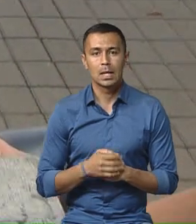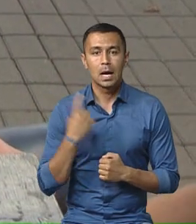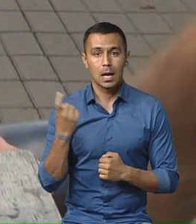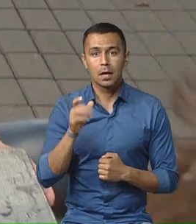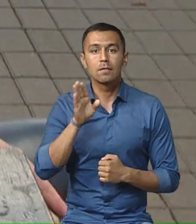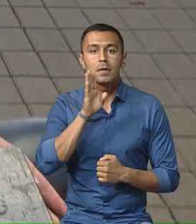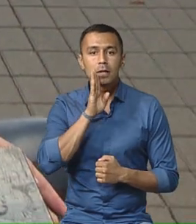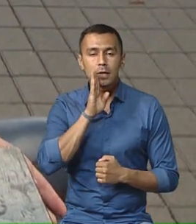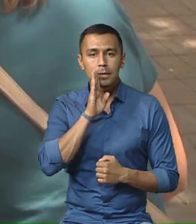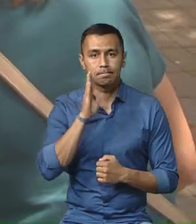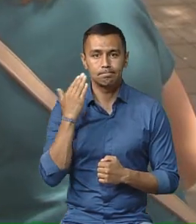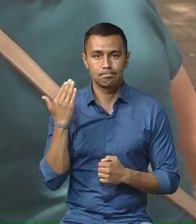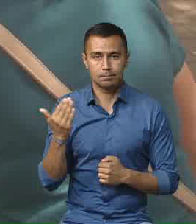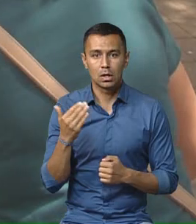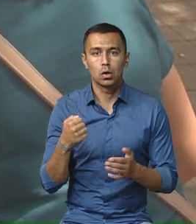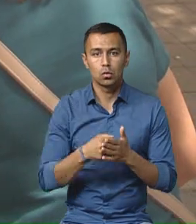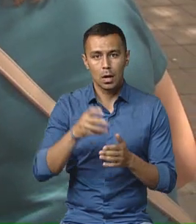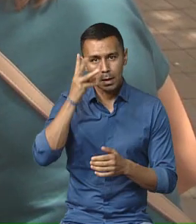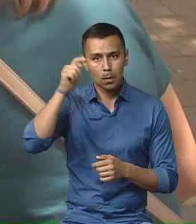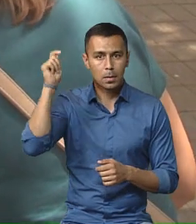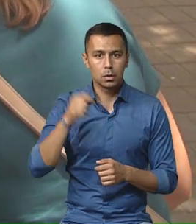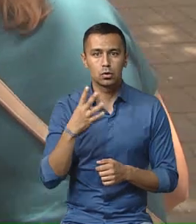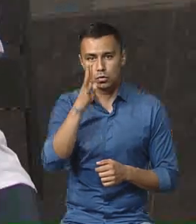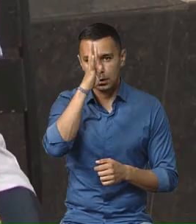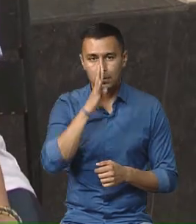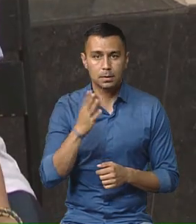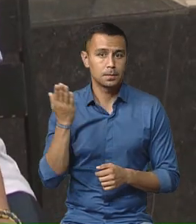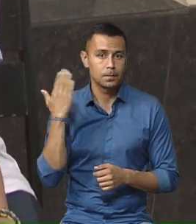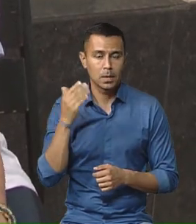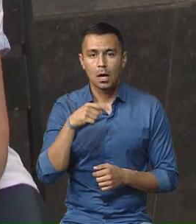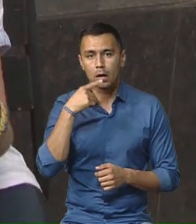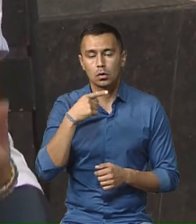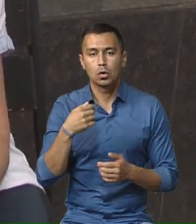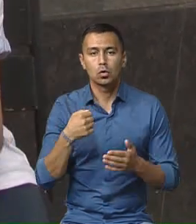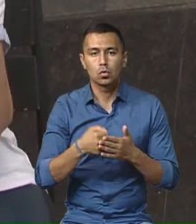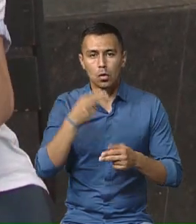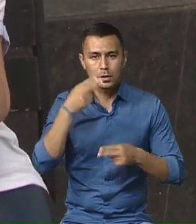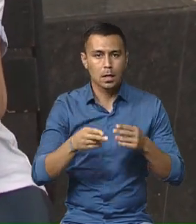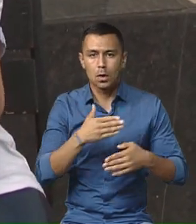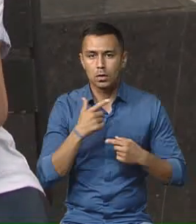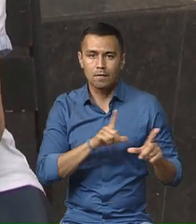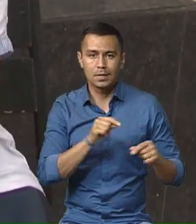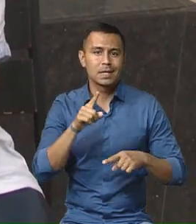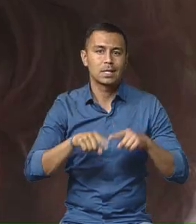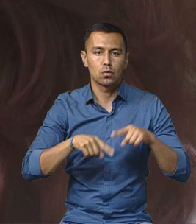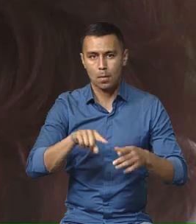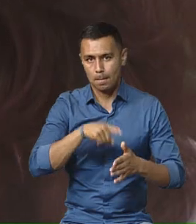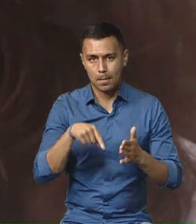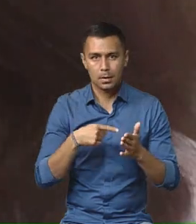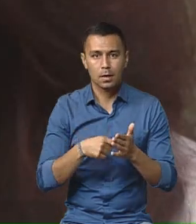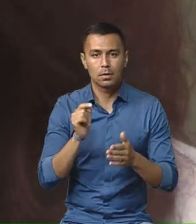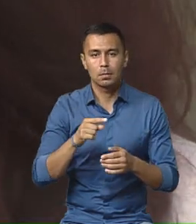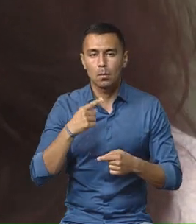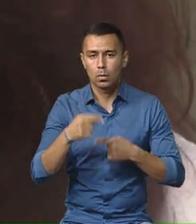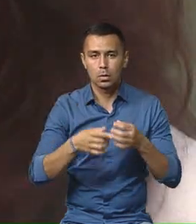Харків'янка Лаужога Масловська до Хмельницького приїхала 4 місяці тому. Каже, до останнього не хотіла виїжджати з рідного міста. Втім,